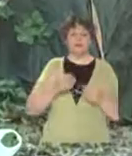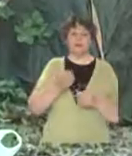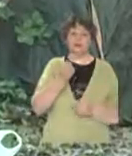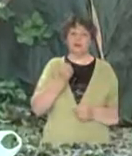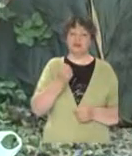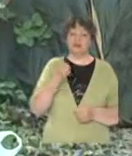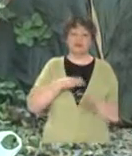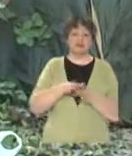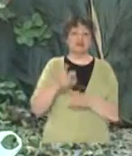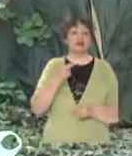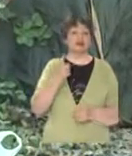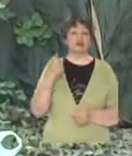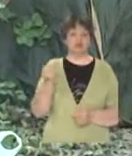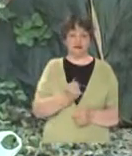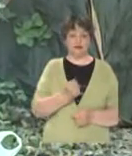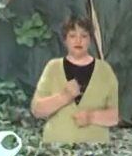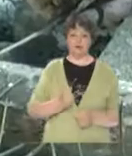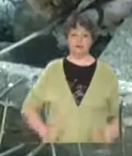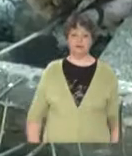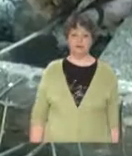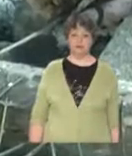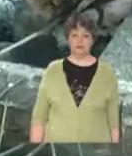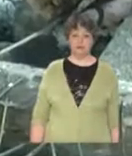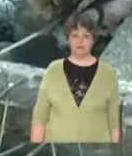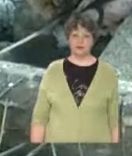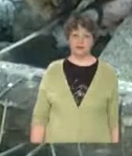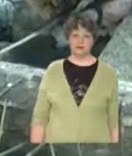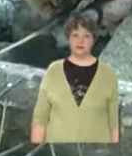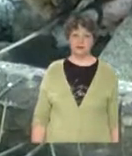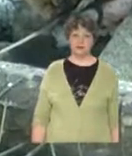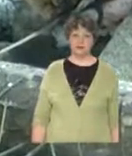замість традиційних 4 днів. Юлія Норовкова, Олексій Івашин, Черкаська служба новин.